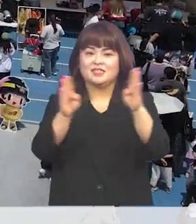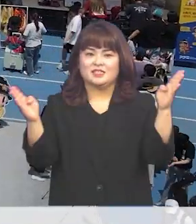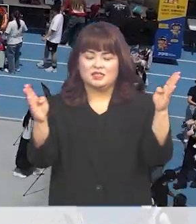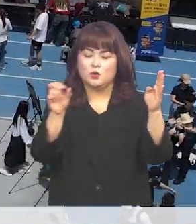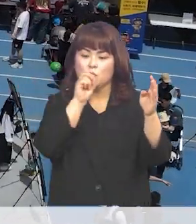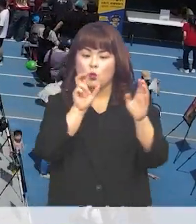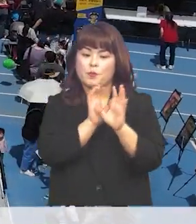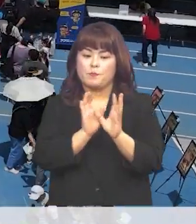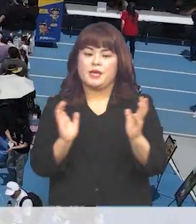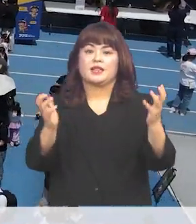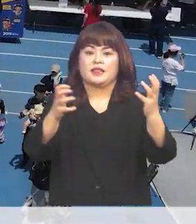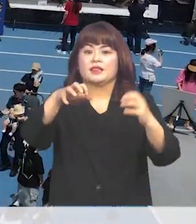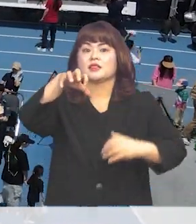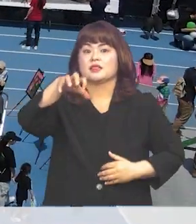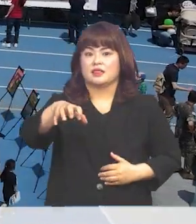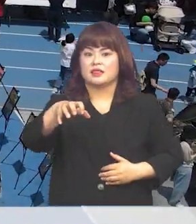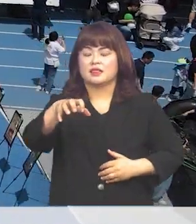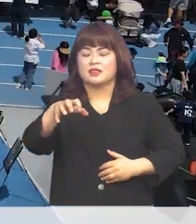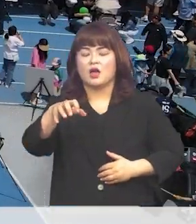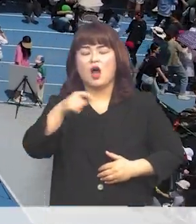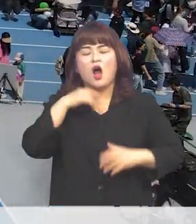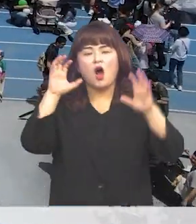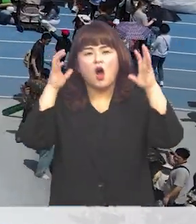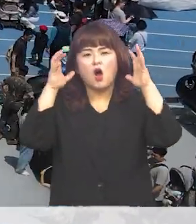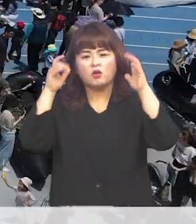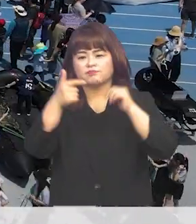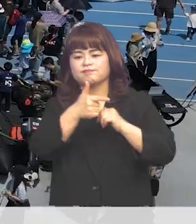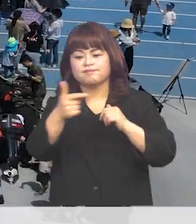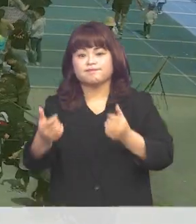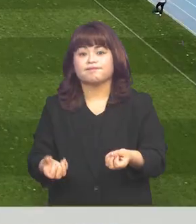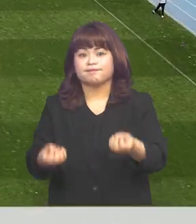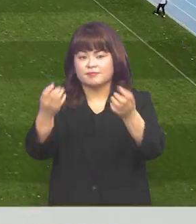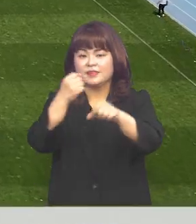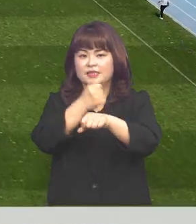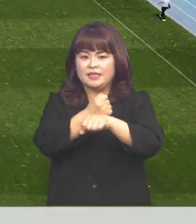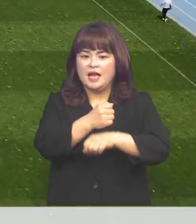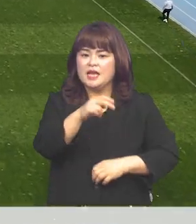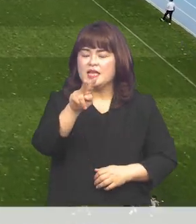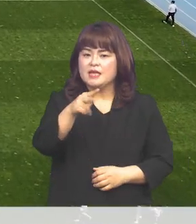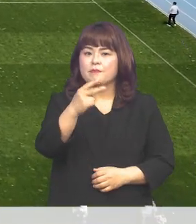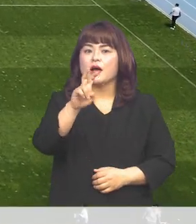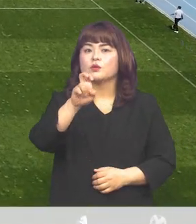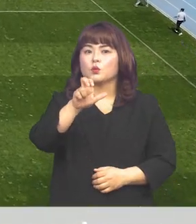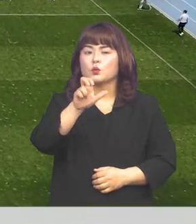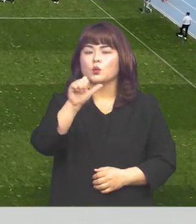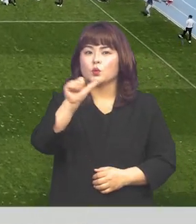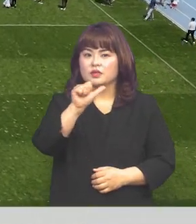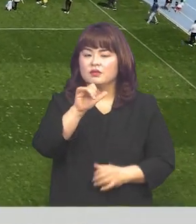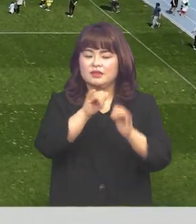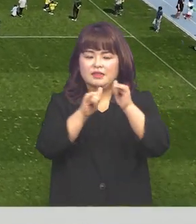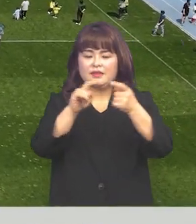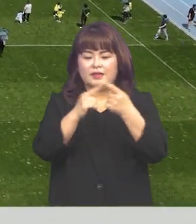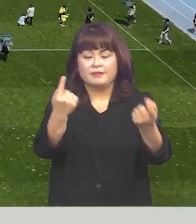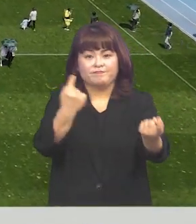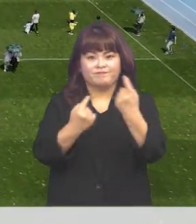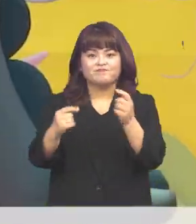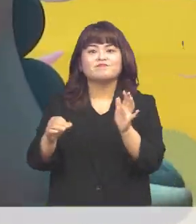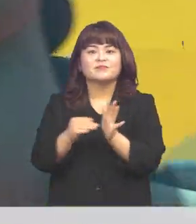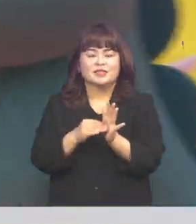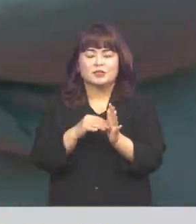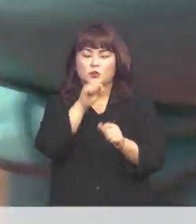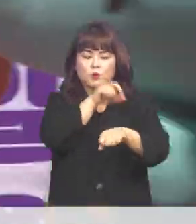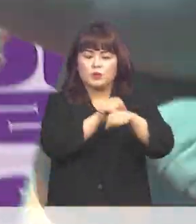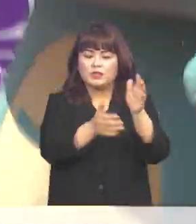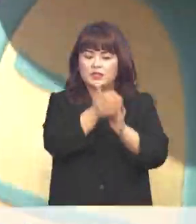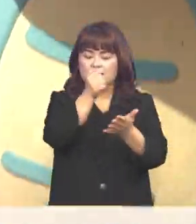용인 미르스타디움에서 열린 용인특례시 어린이날 대축제에는 약 2만 5천여 명의 인파가 모였습니다.